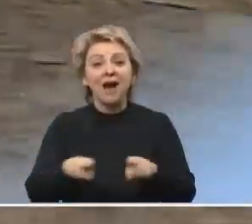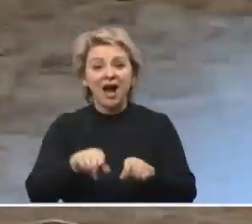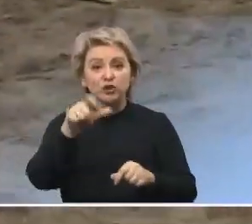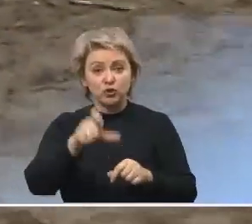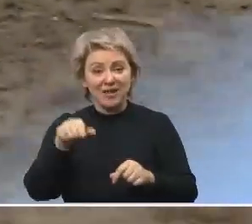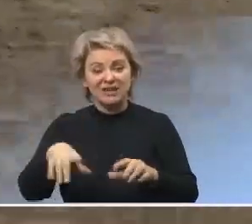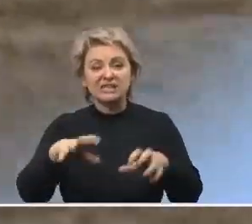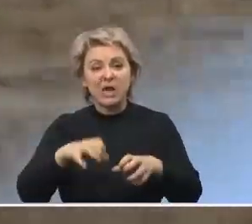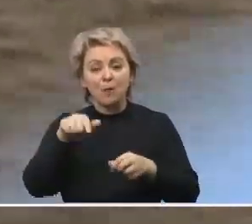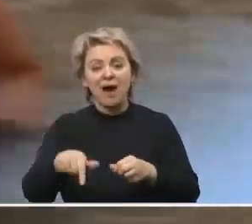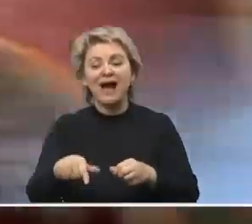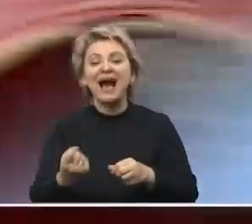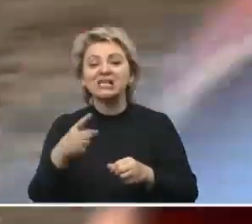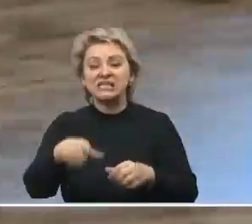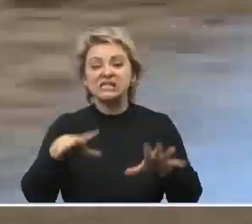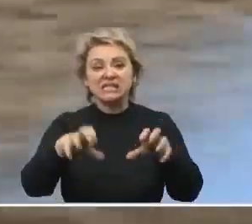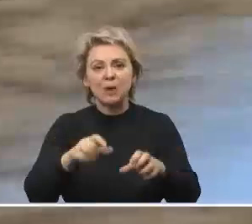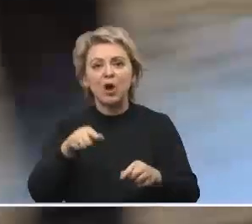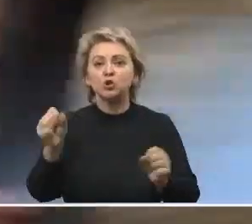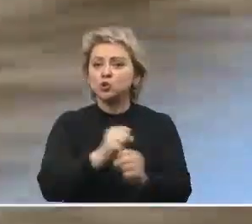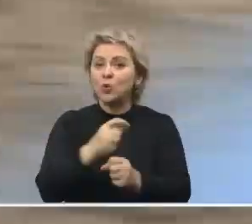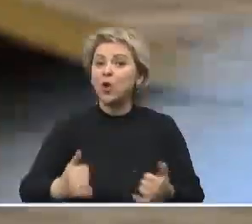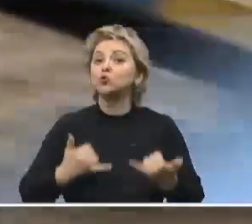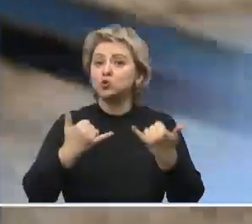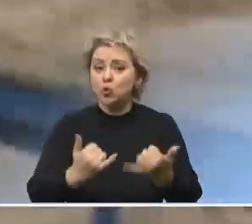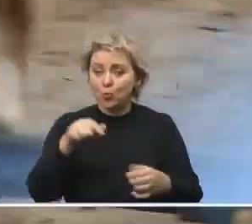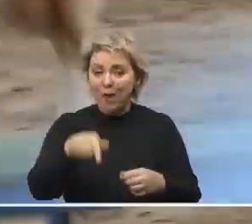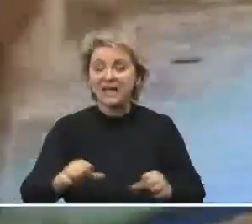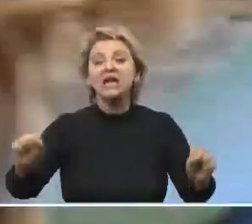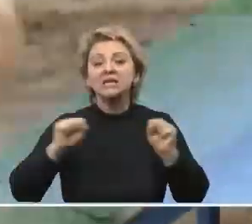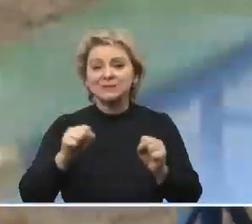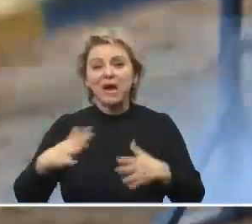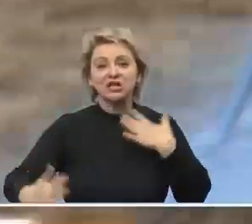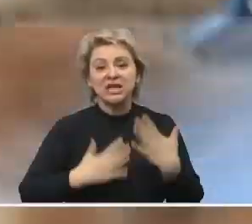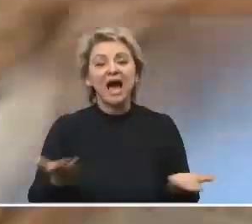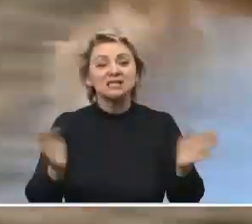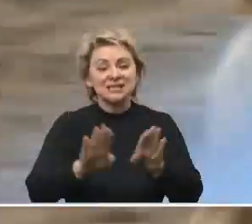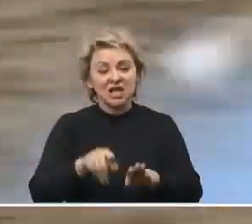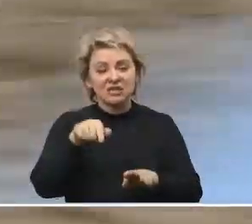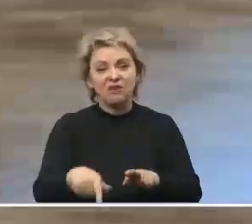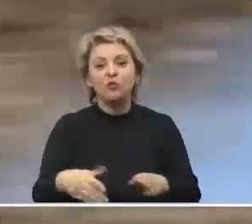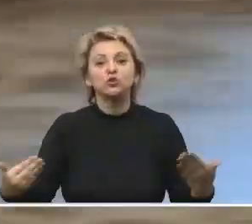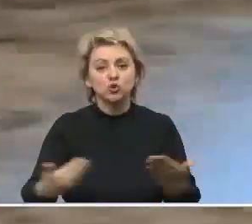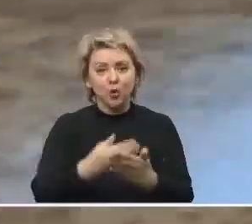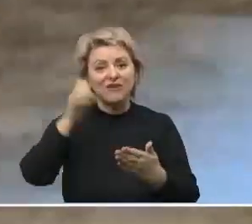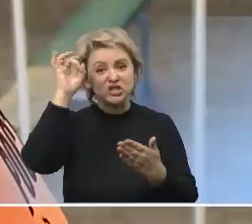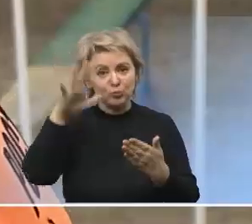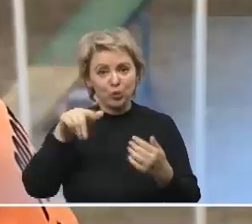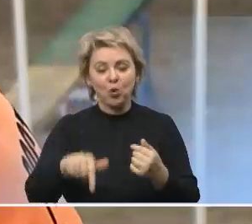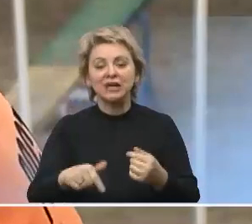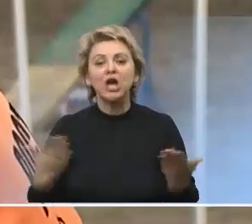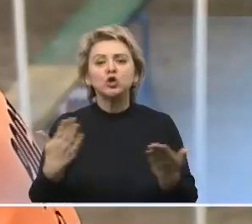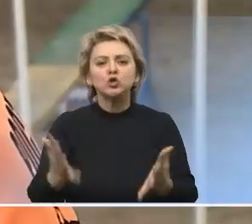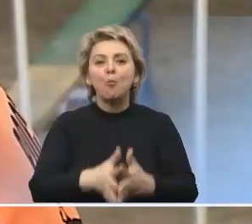Фрейзи Гранте. 11-летняя бордер Коли в скорости немного уступает, но спортивный задор остался. И вот она снова чемпионка.